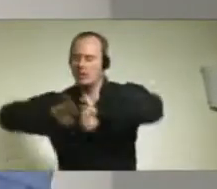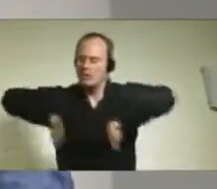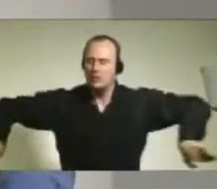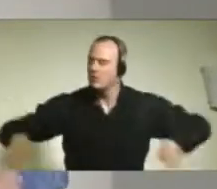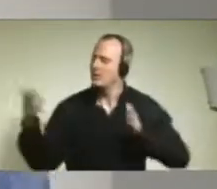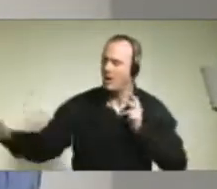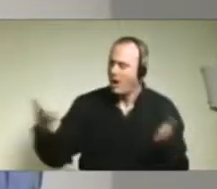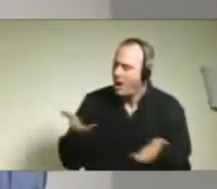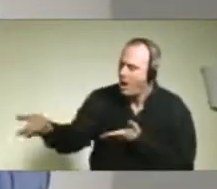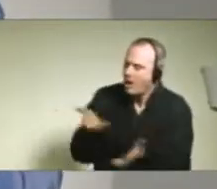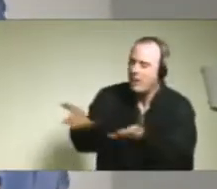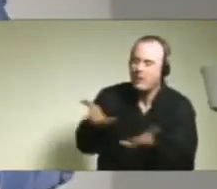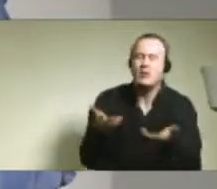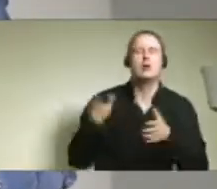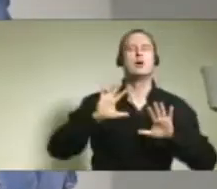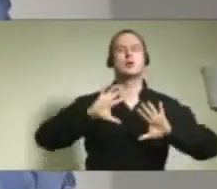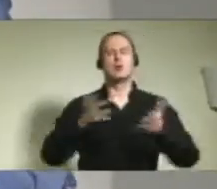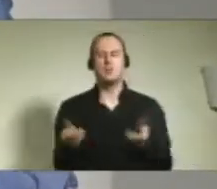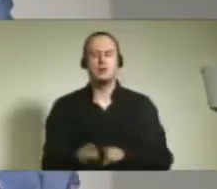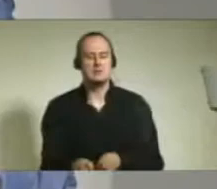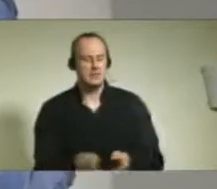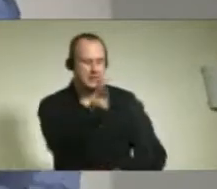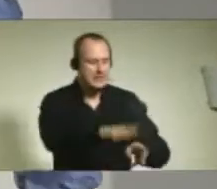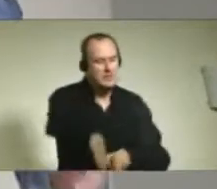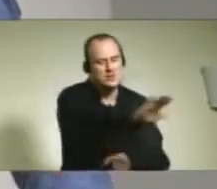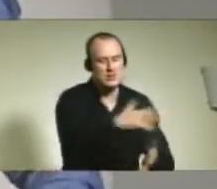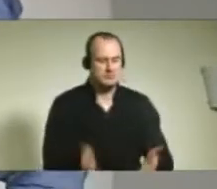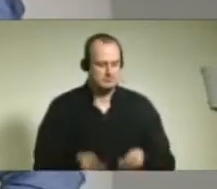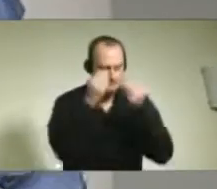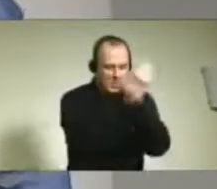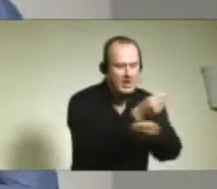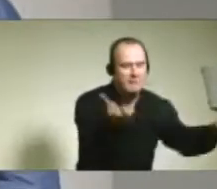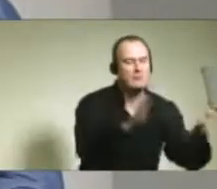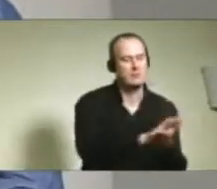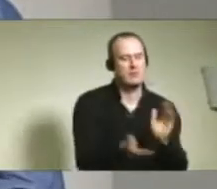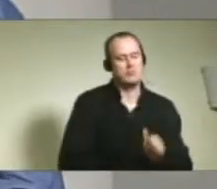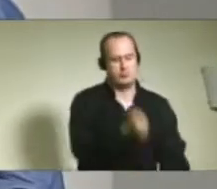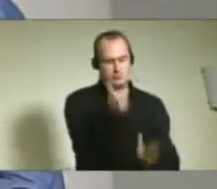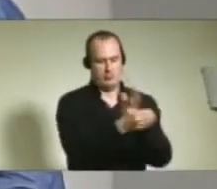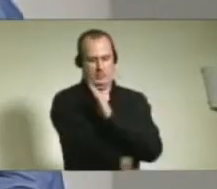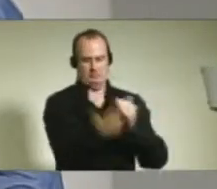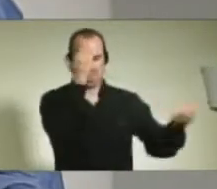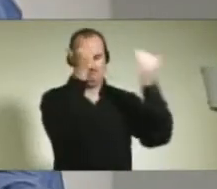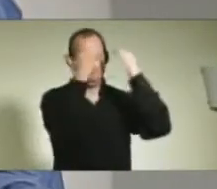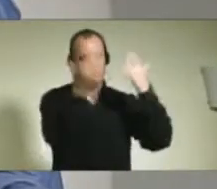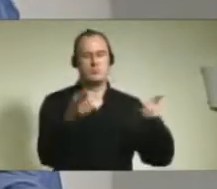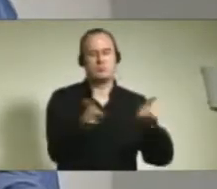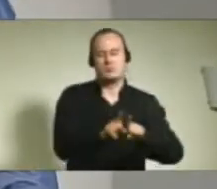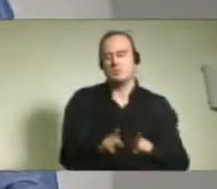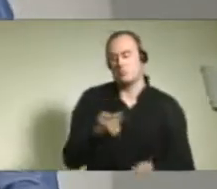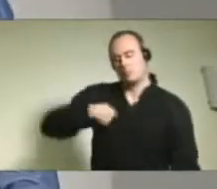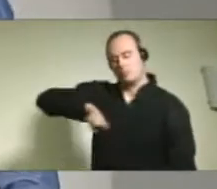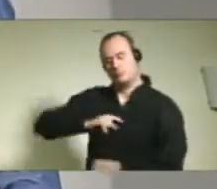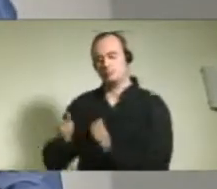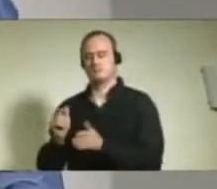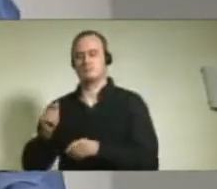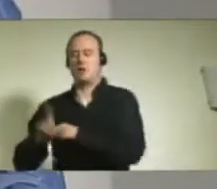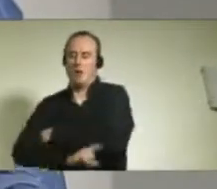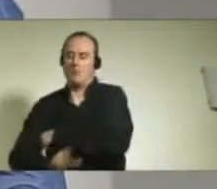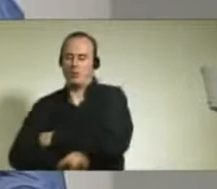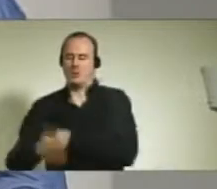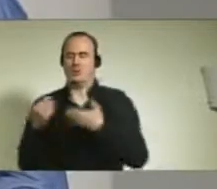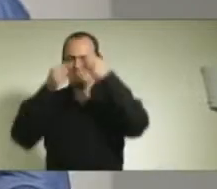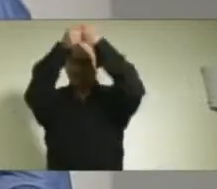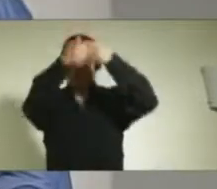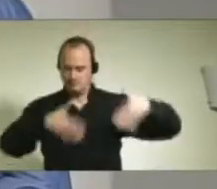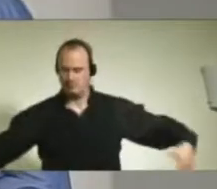on pourrait habiliter la base et d'autres militants comme nous. Et il y a une chose qui est très pertinente pour la discussion d'aujourd'hui, c'est qu'il y